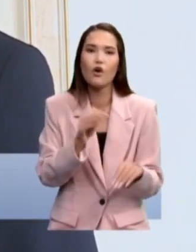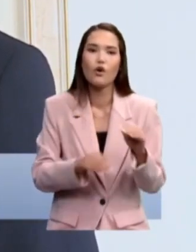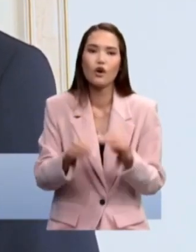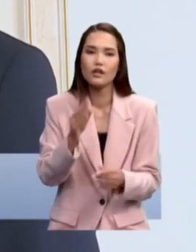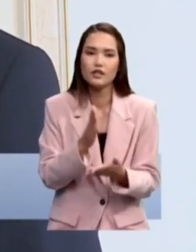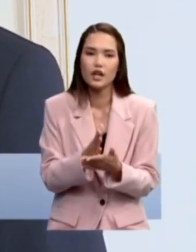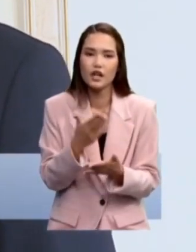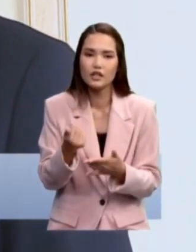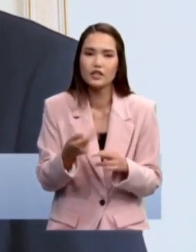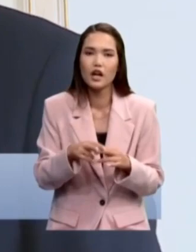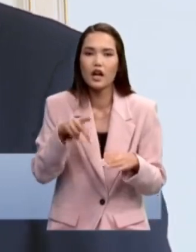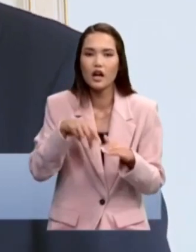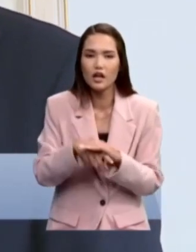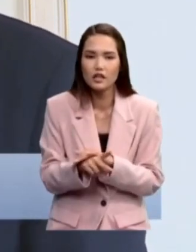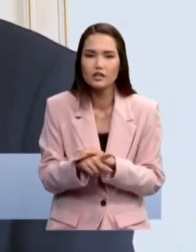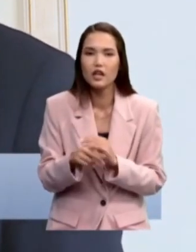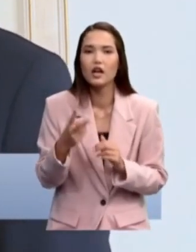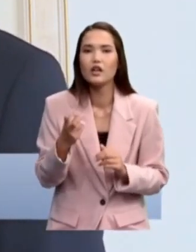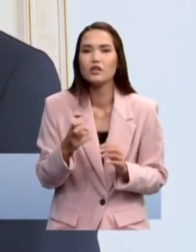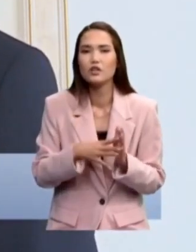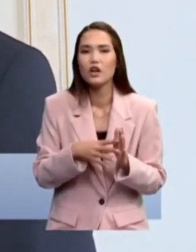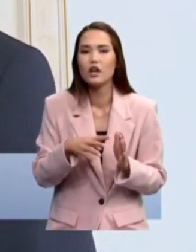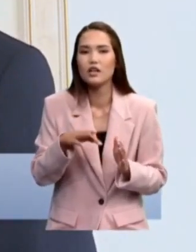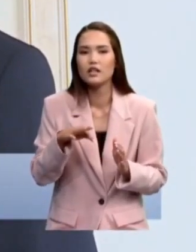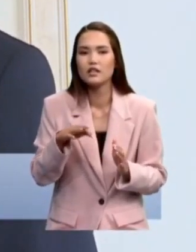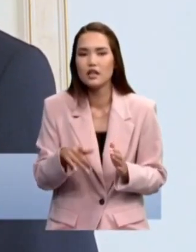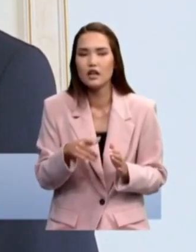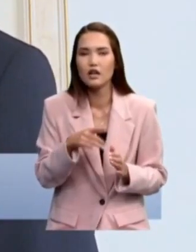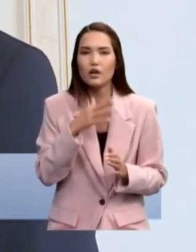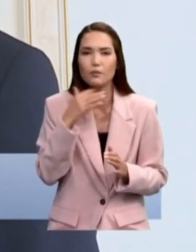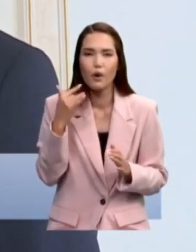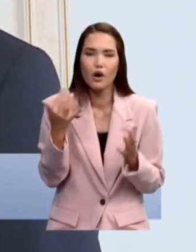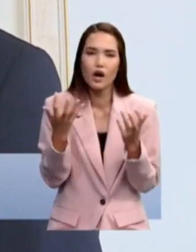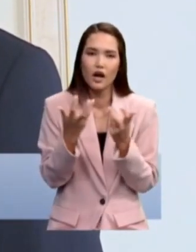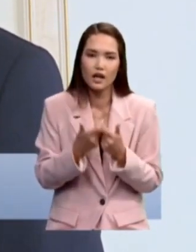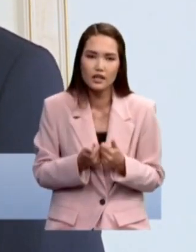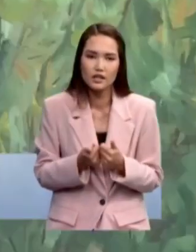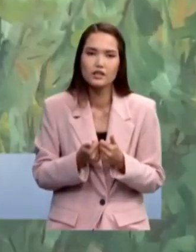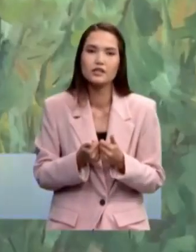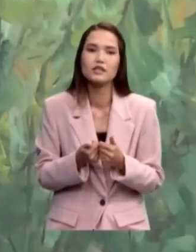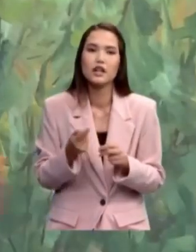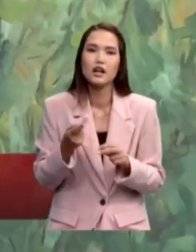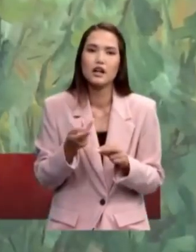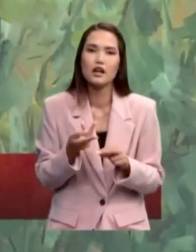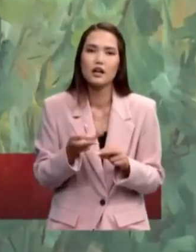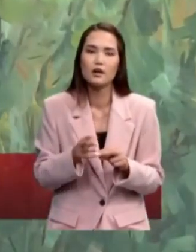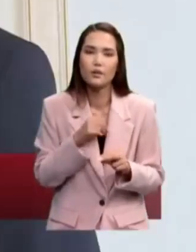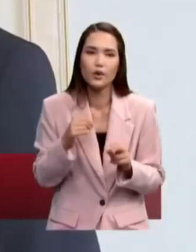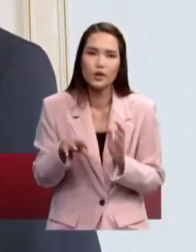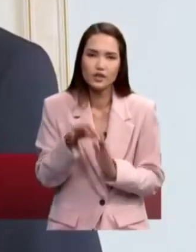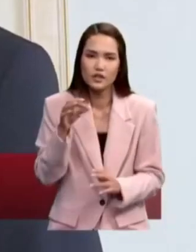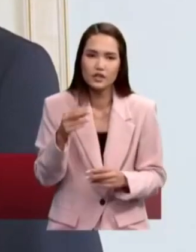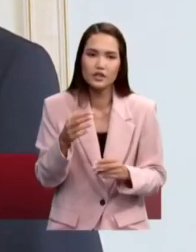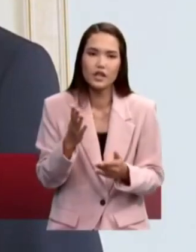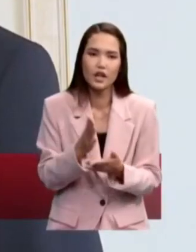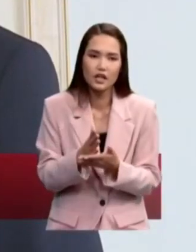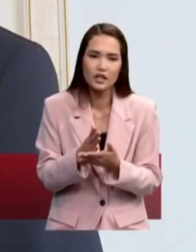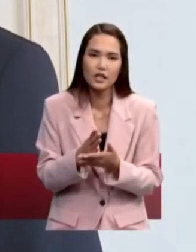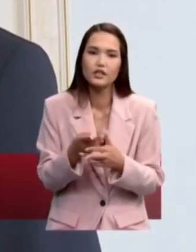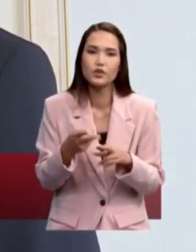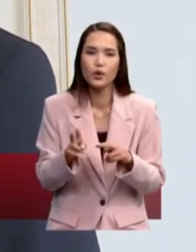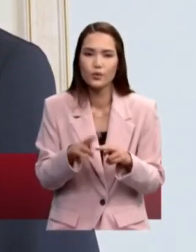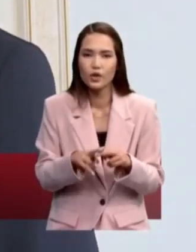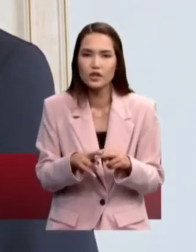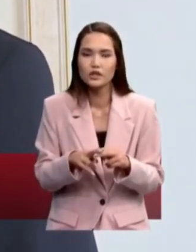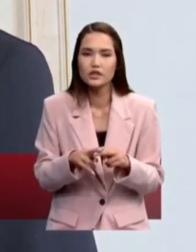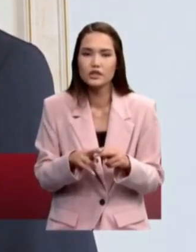шақсақ, ол 240 миллиард теңге. Бүгінгі курспен есептегенде 240 миллиард теңге болып табылады. Болашақ зауыттың қуаттылығы